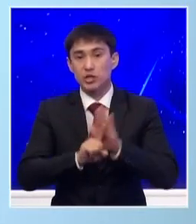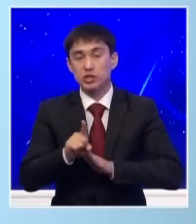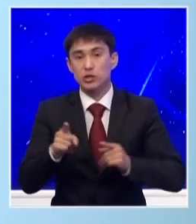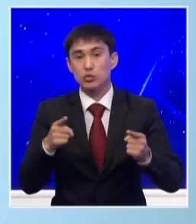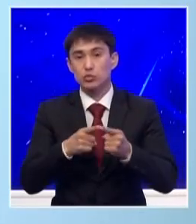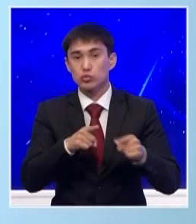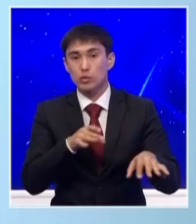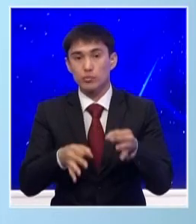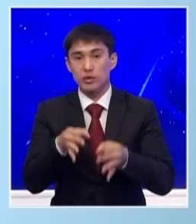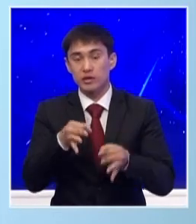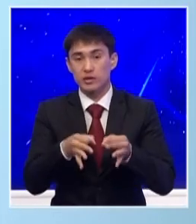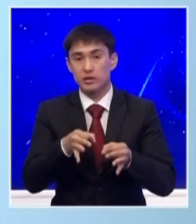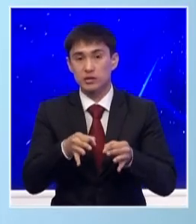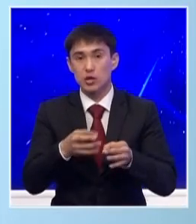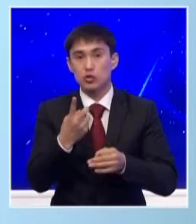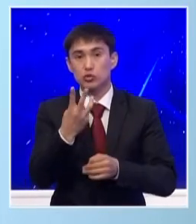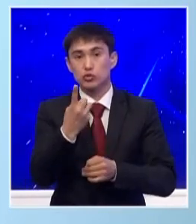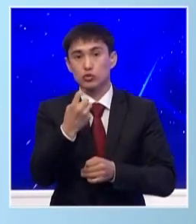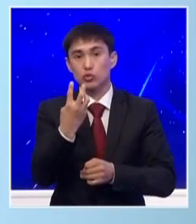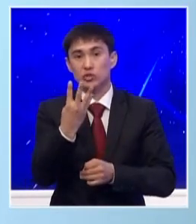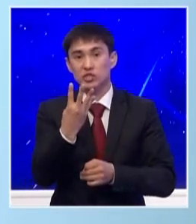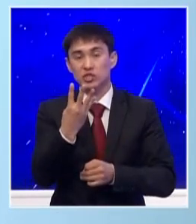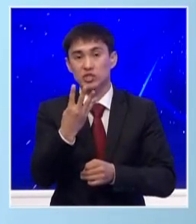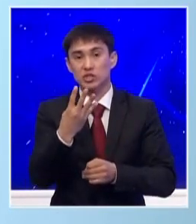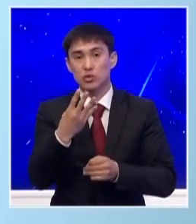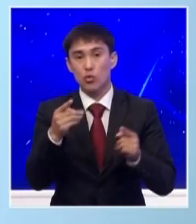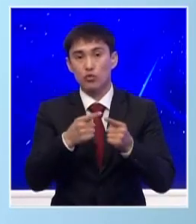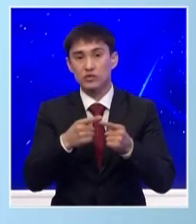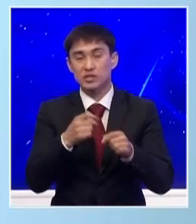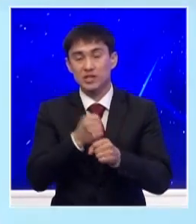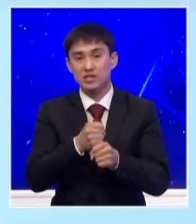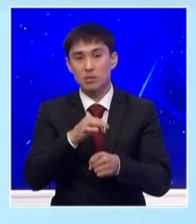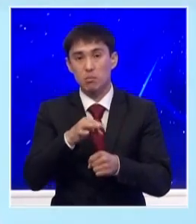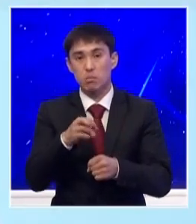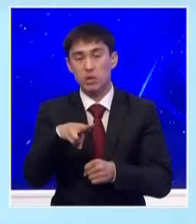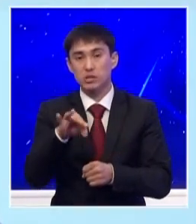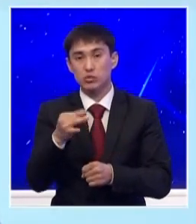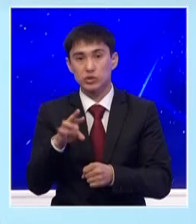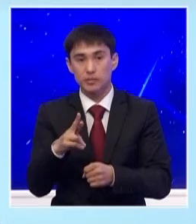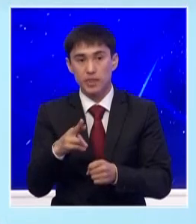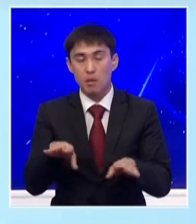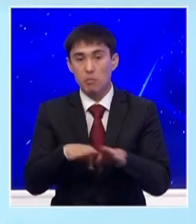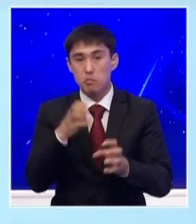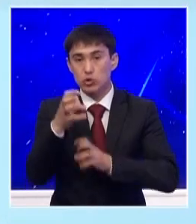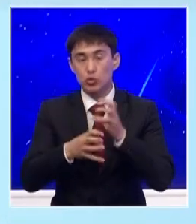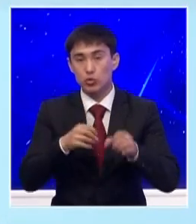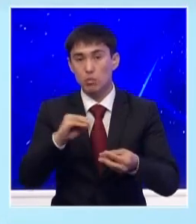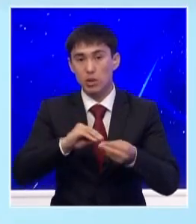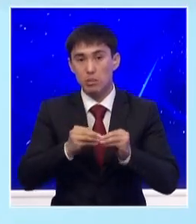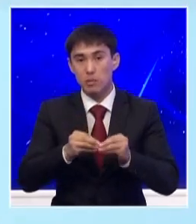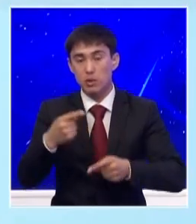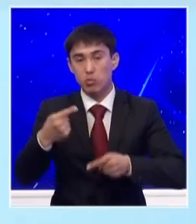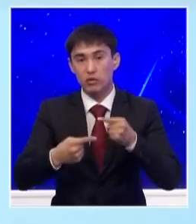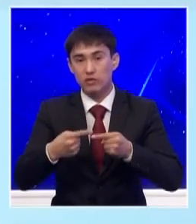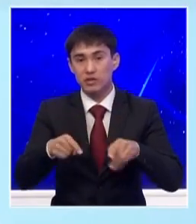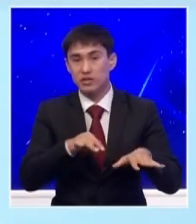расследование по статье 134 Уголовного кодекса «Вовлечение несовершеннолетних в занятия проституцией». Торговля людьми является международной проблемой, для